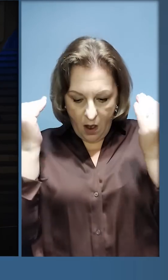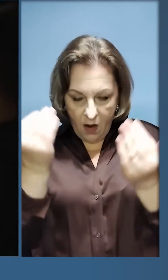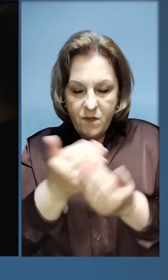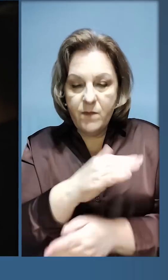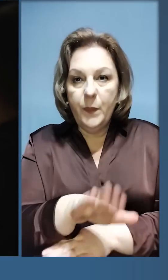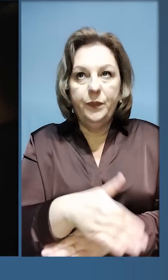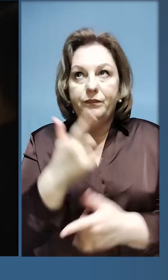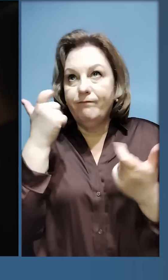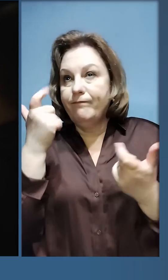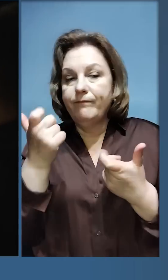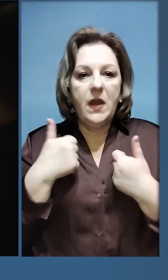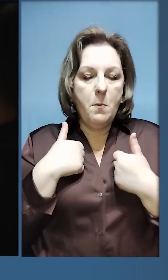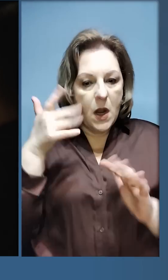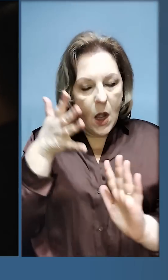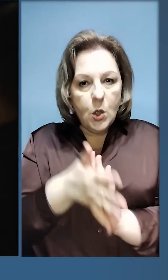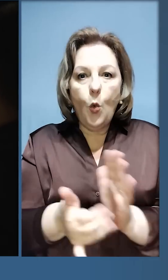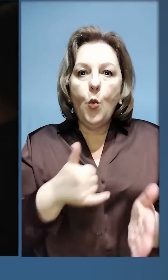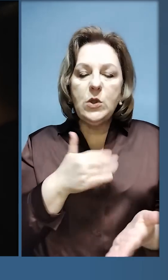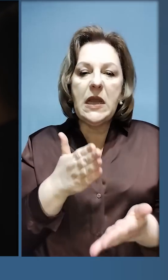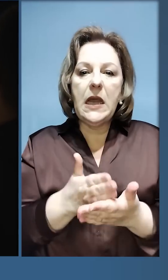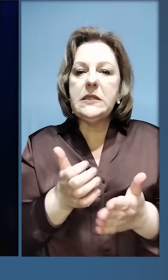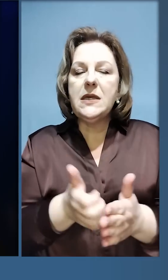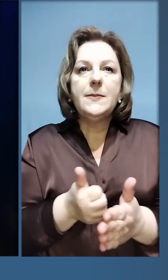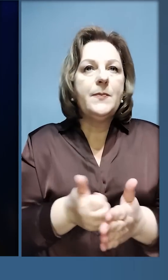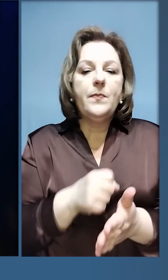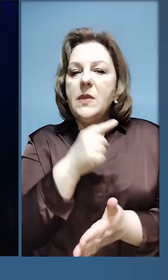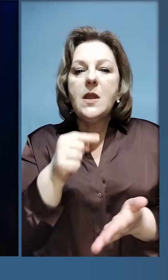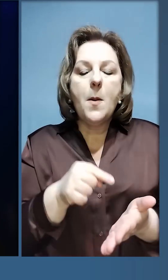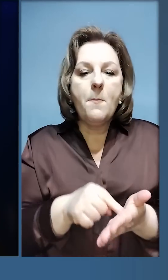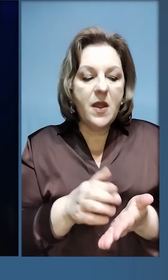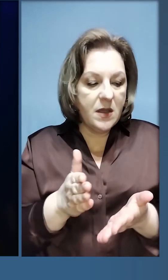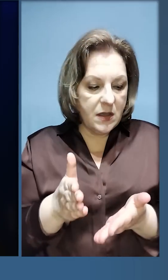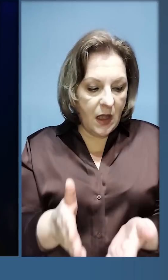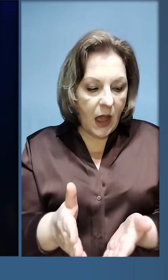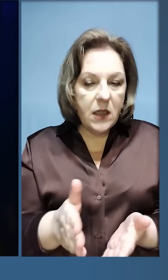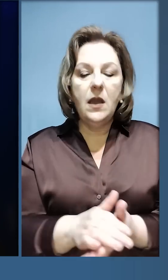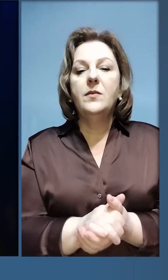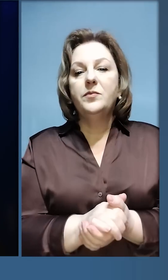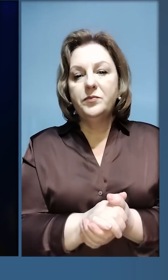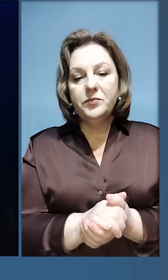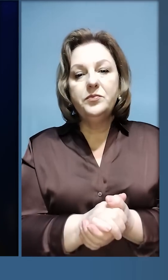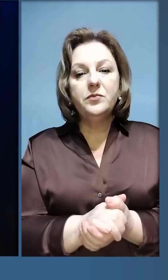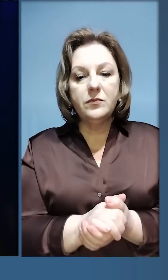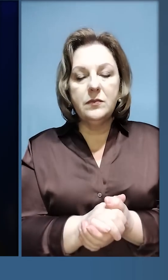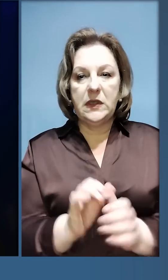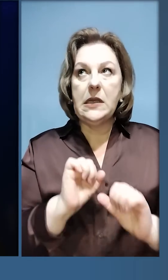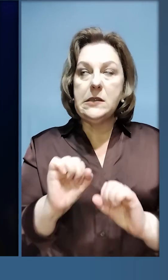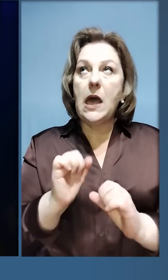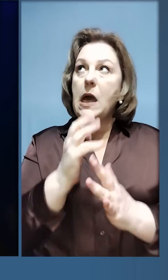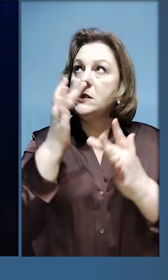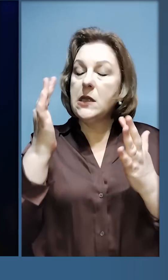інформаційного вакууму. І ми розуміли, що у нас є дефіцитне питання air defense